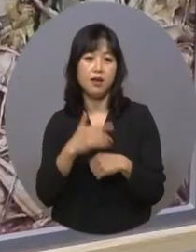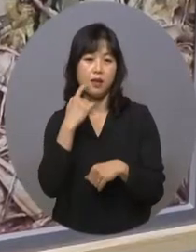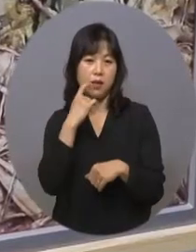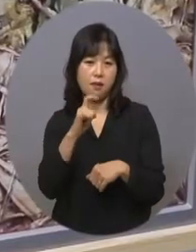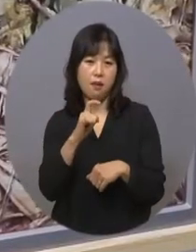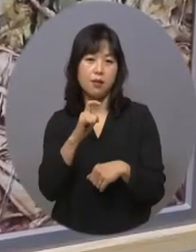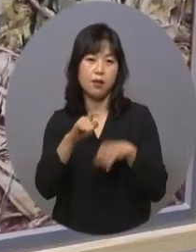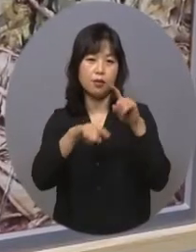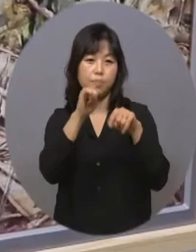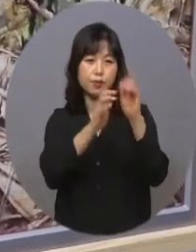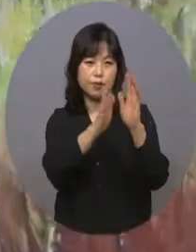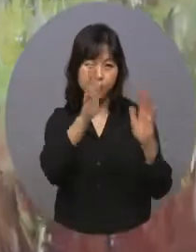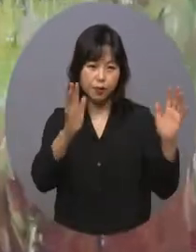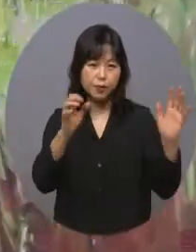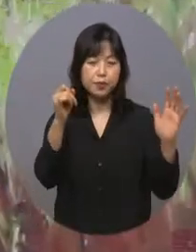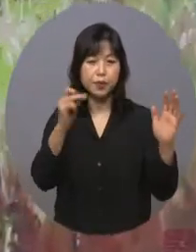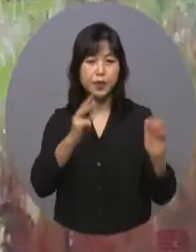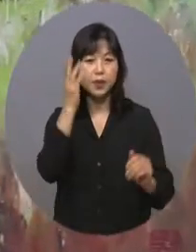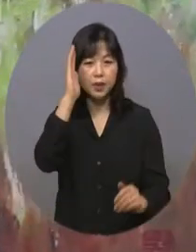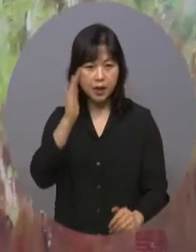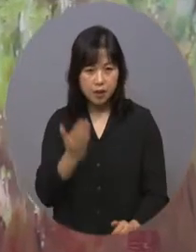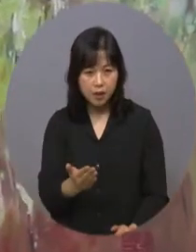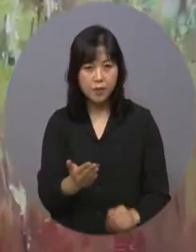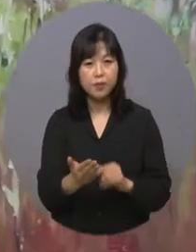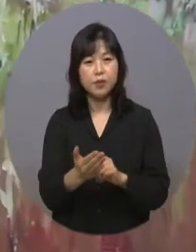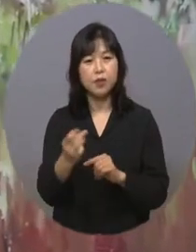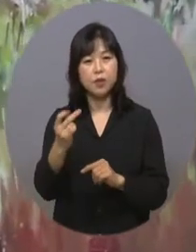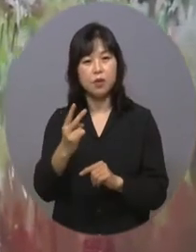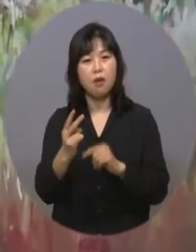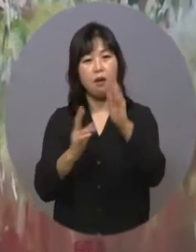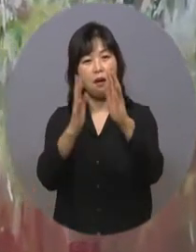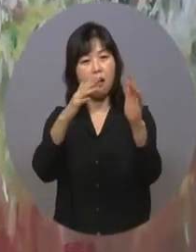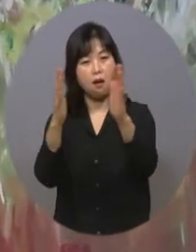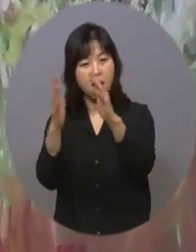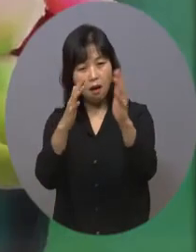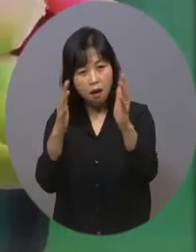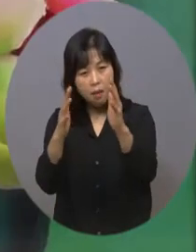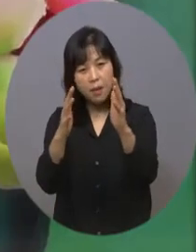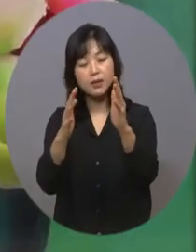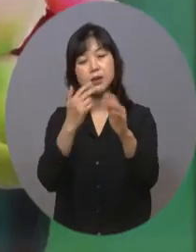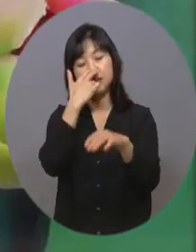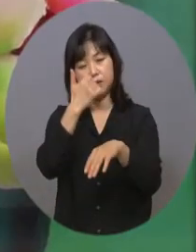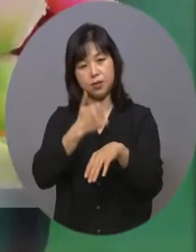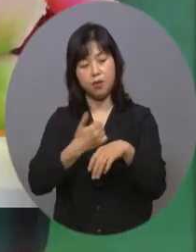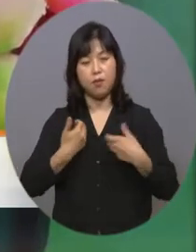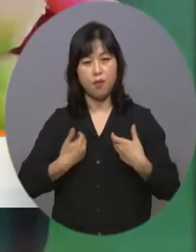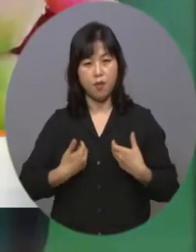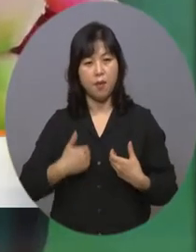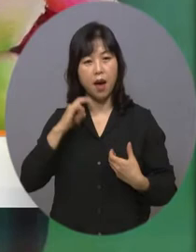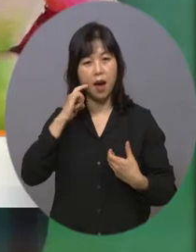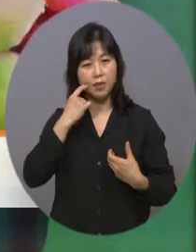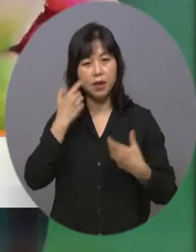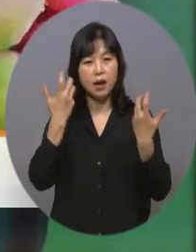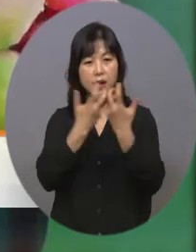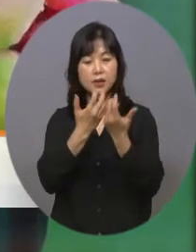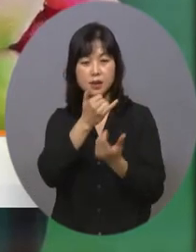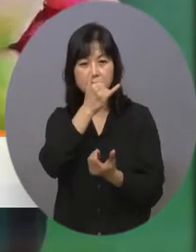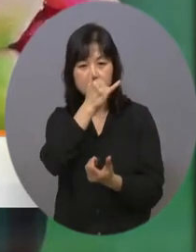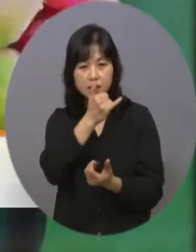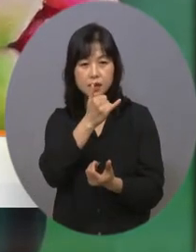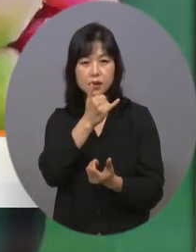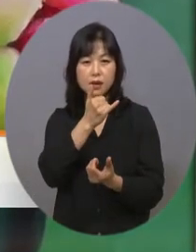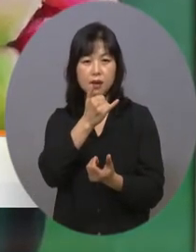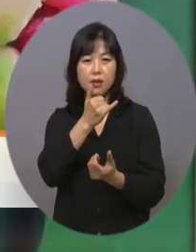위로 떨어진 낙엽, 그리고 억새밭 등 익숙하면서도 고요한 아름다움이 가득한 자연의 풍경을